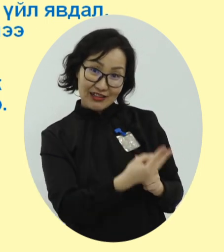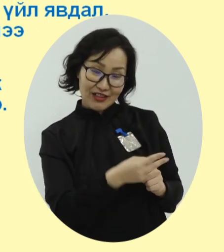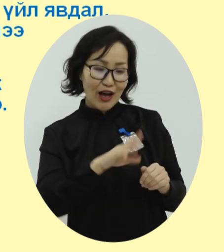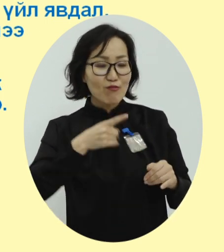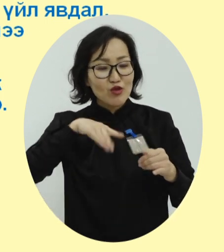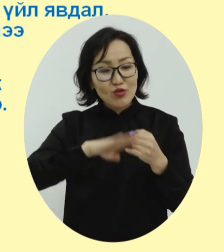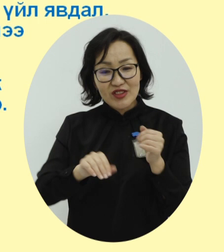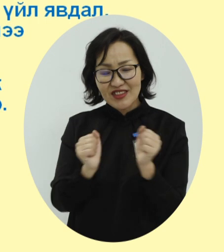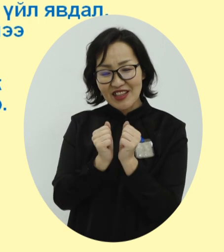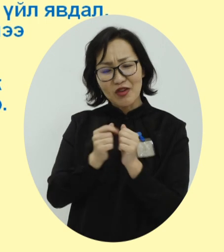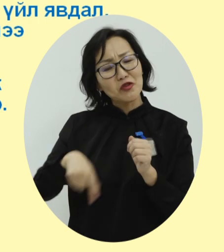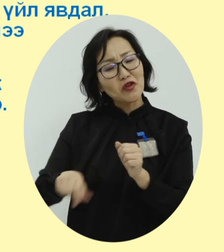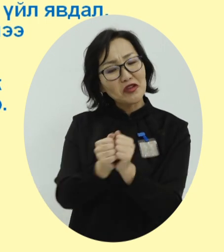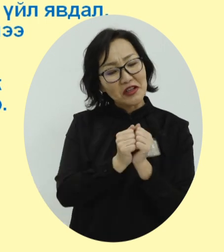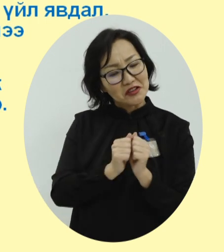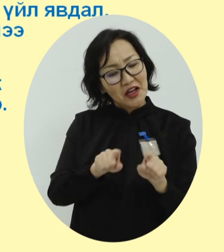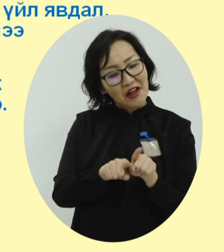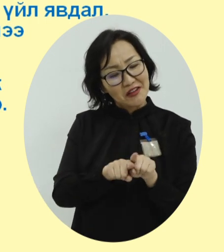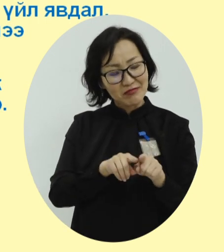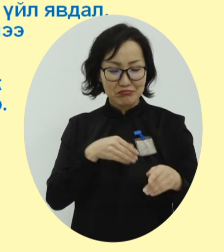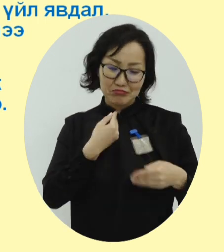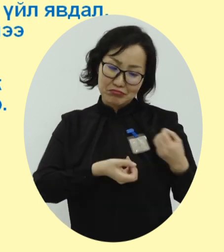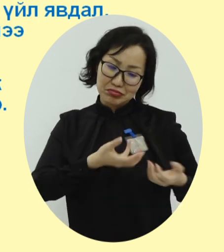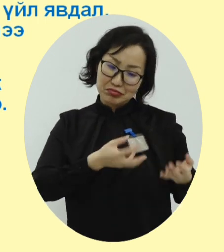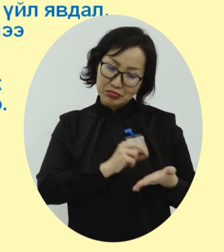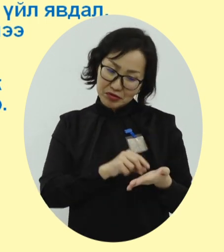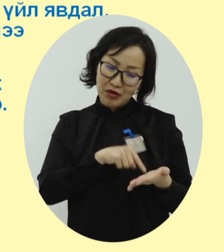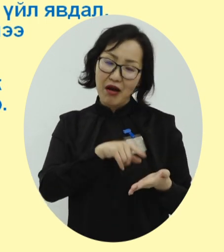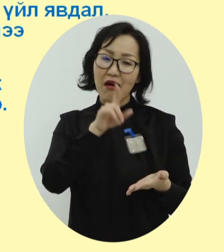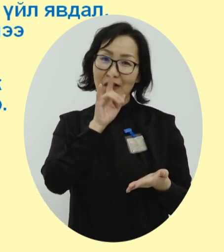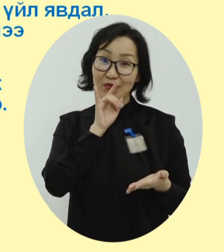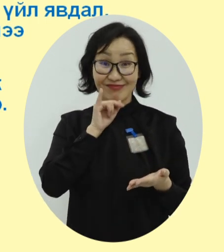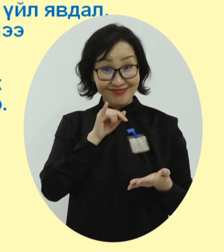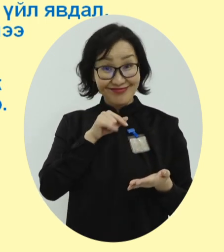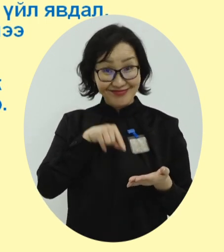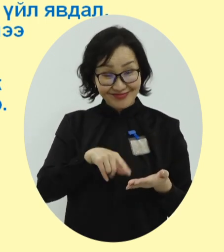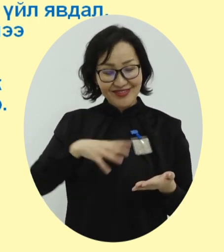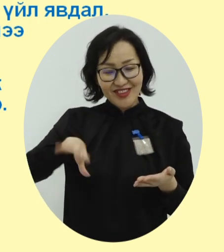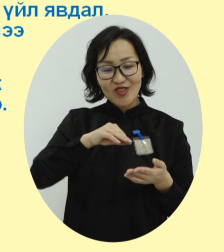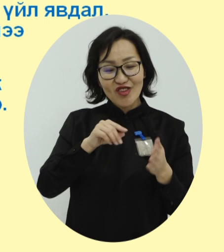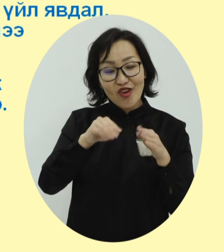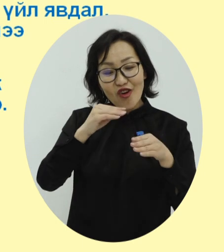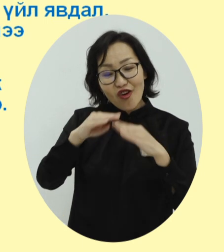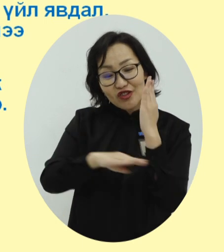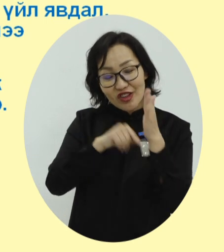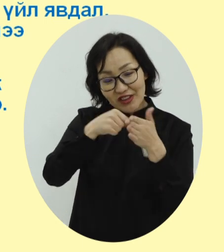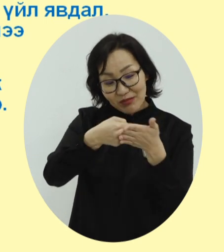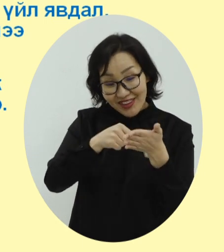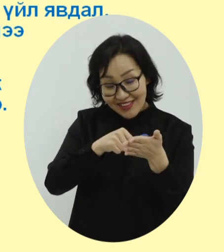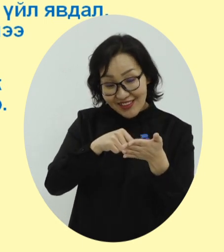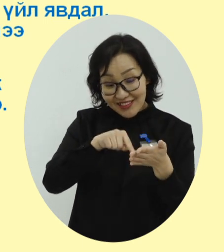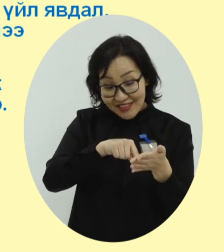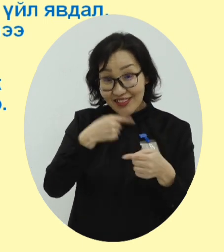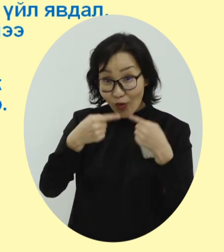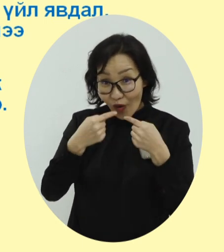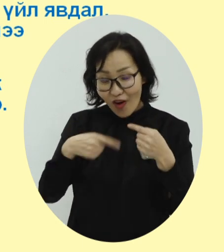хамгийн сүүлчийн найз нь дотны найзтайгаа ярьж байгаа юм шиг биччээ гэж эдгээр найзууд өдрийн тэмдэглэлийн талаарх өөрсдийн